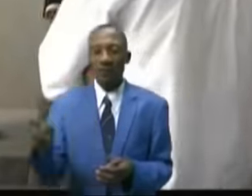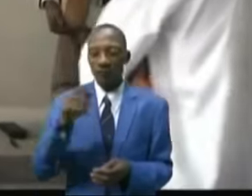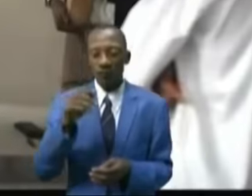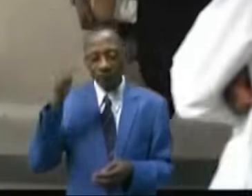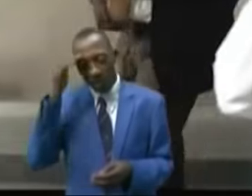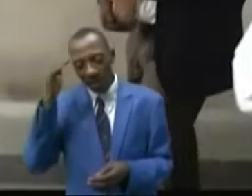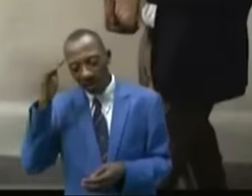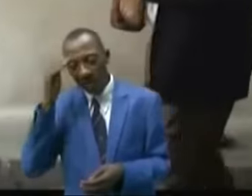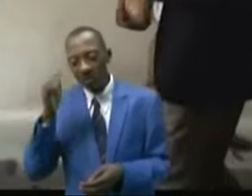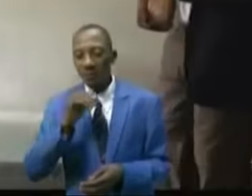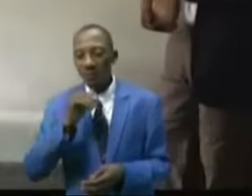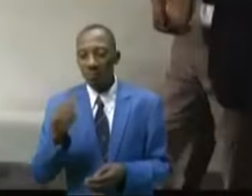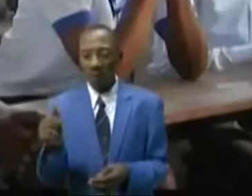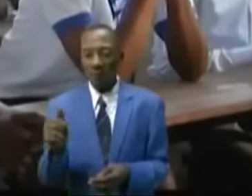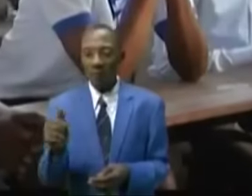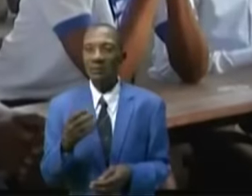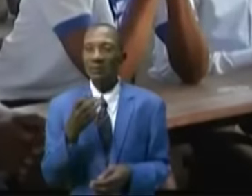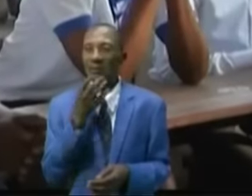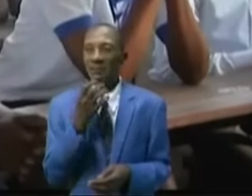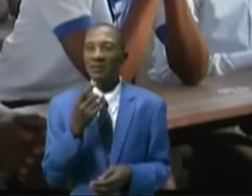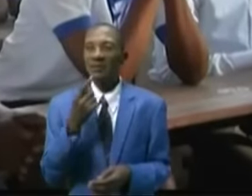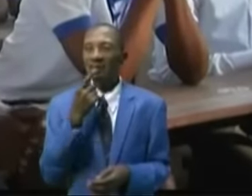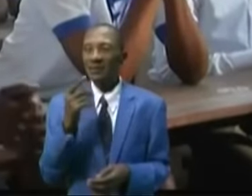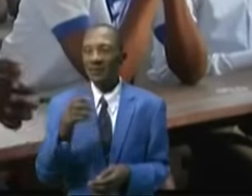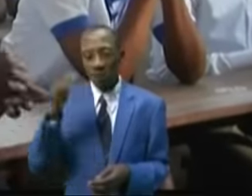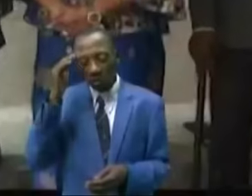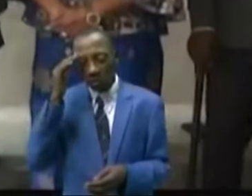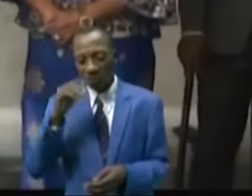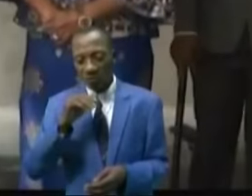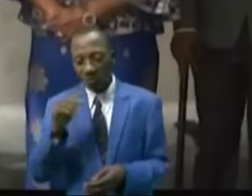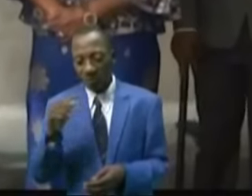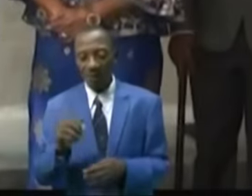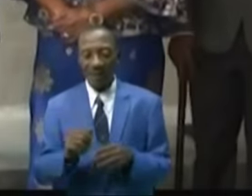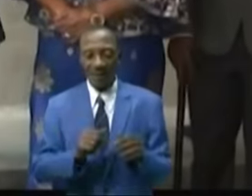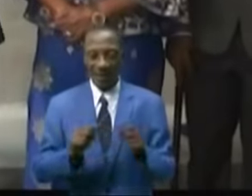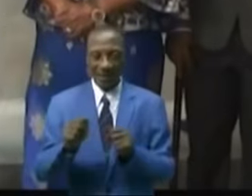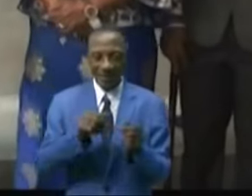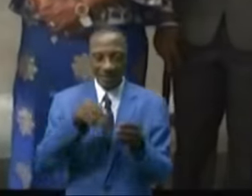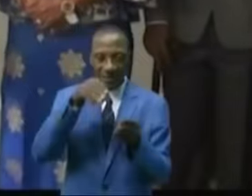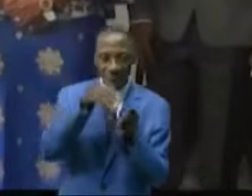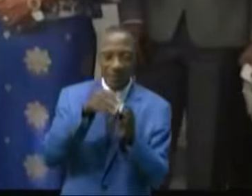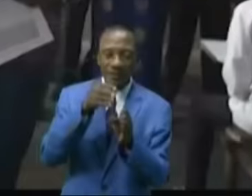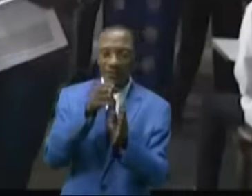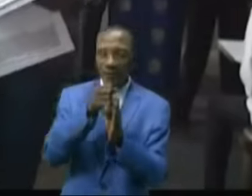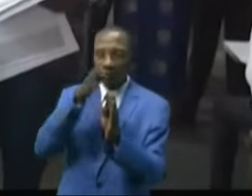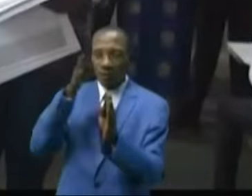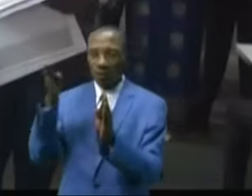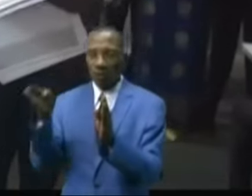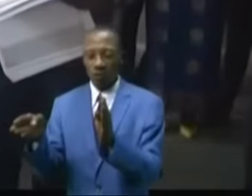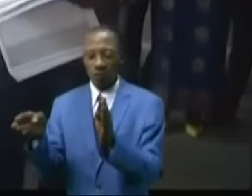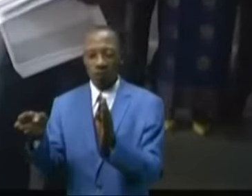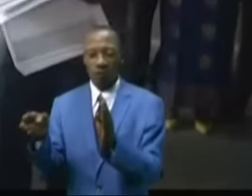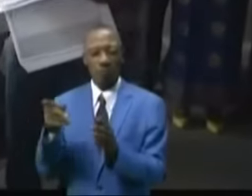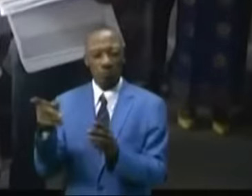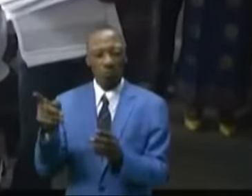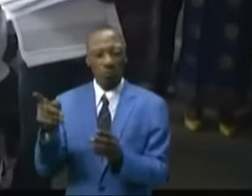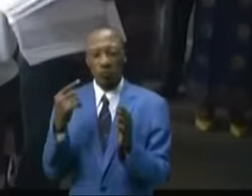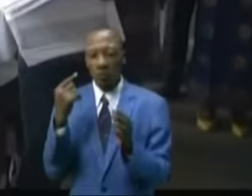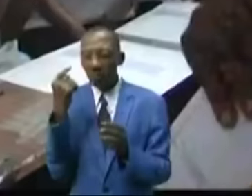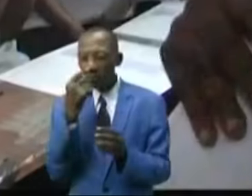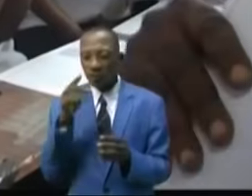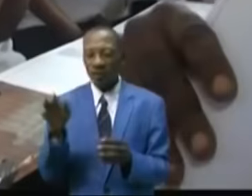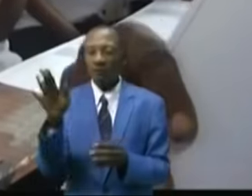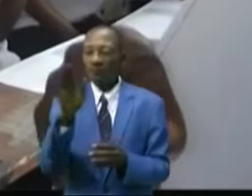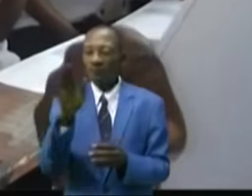Tony Mwabakazadi, les épreuves hors session doivent être comprises comme une évaluation des connaissances et des compétences acquises par tous